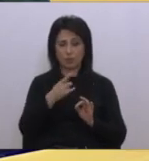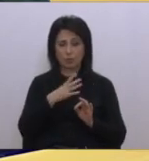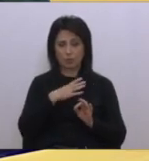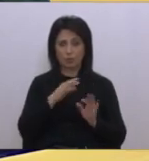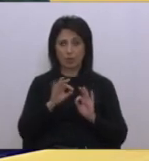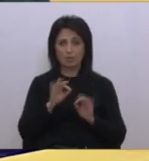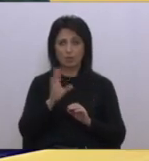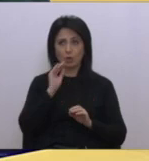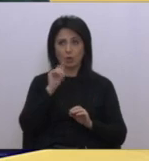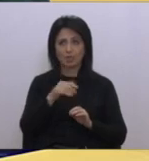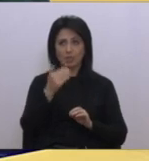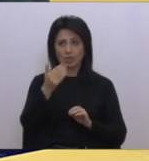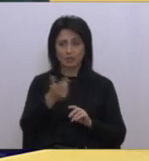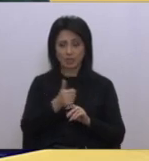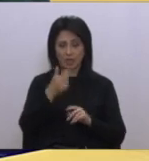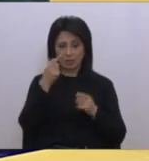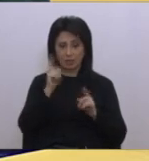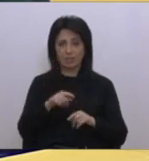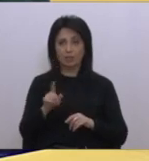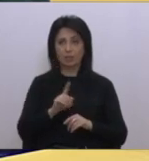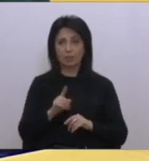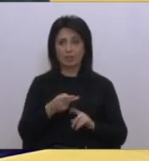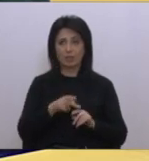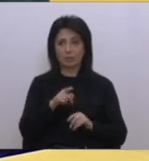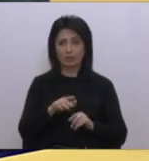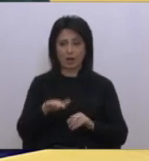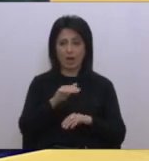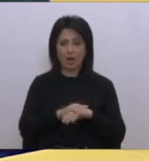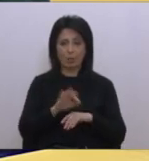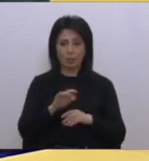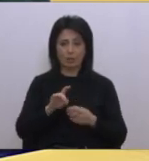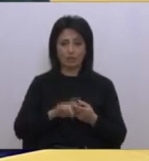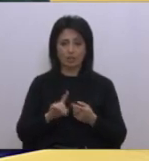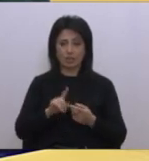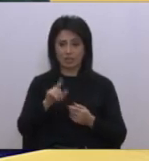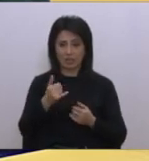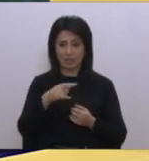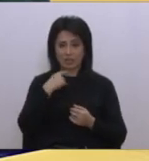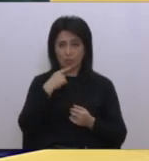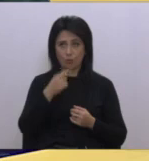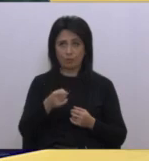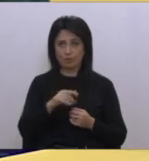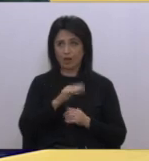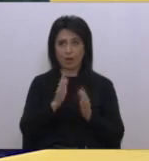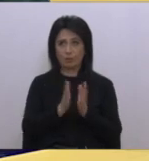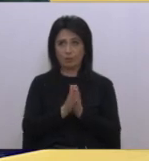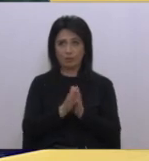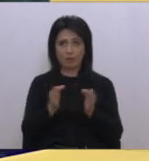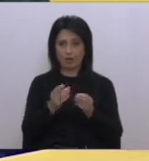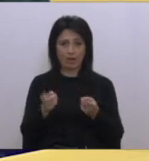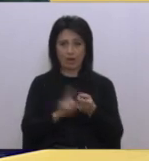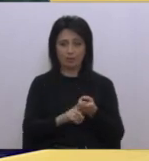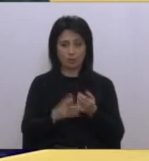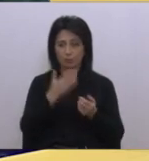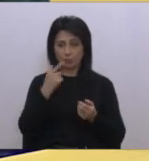მით უმეტეს, როდესაც თქვენც ძალიან კარგად იცით, რომ იმ გარემოებასთან დაკავშირებით, რაზეც თქვენ აქცენტი გააკეთეთ, აბსოლუტურად არანაირი კავშირში